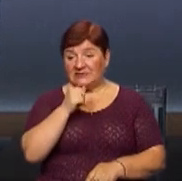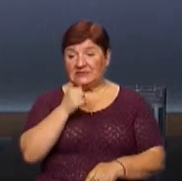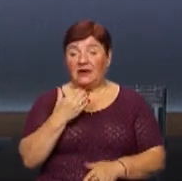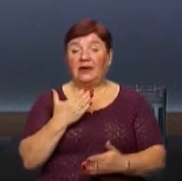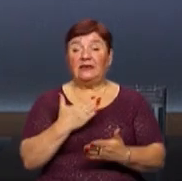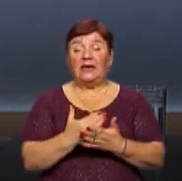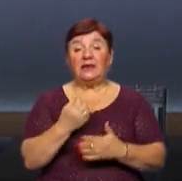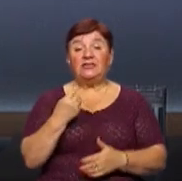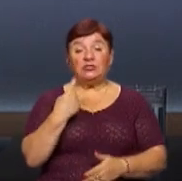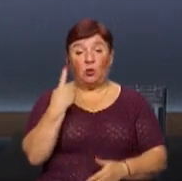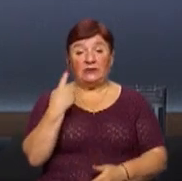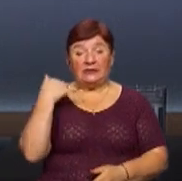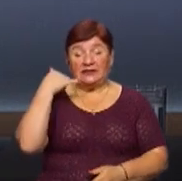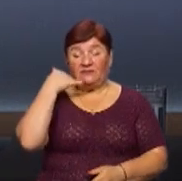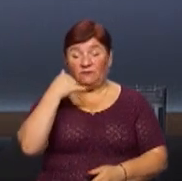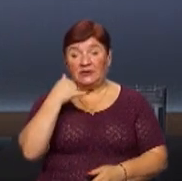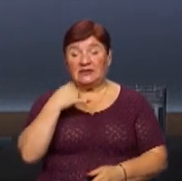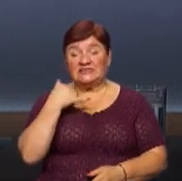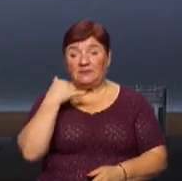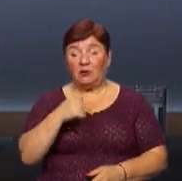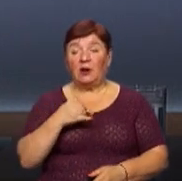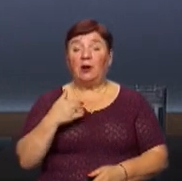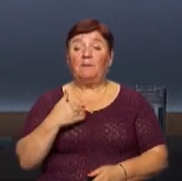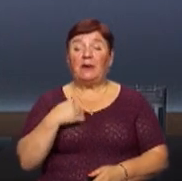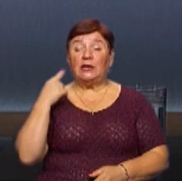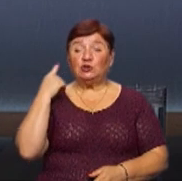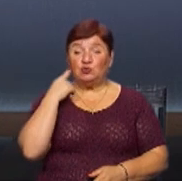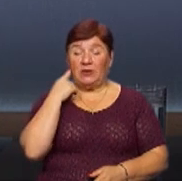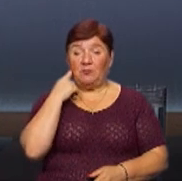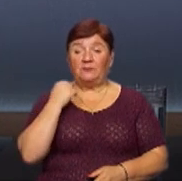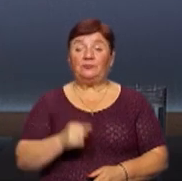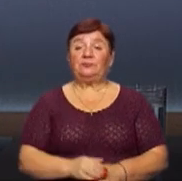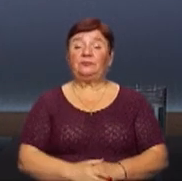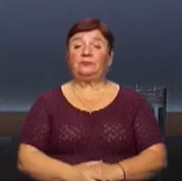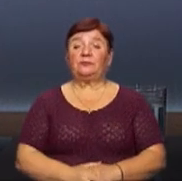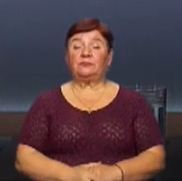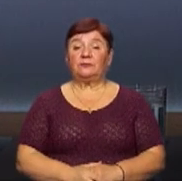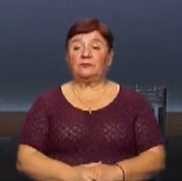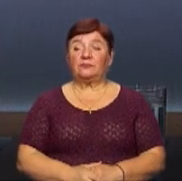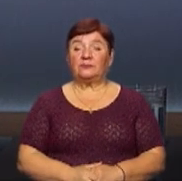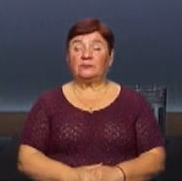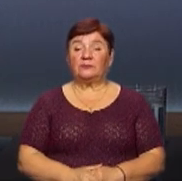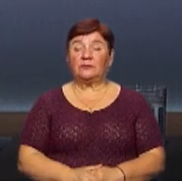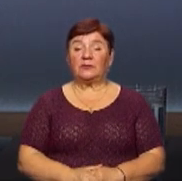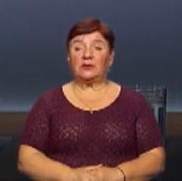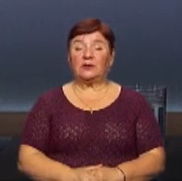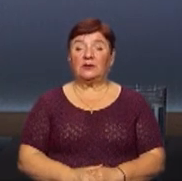ще телефонний дзвіночок, ви в ефірі, ми вас чуємо, кажіть, будь ласка. Добре.